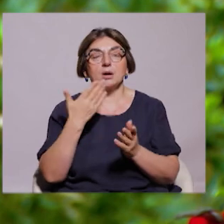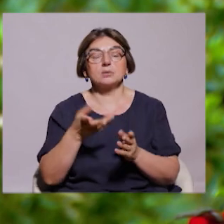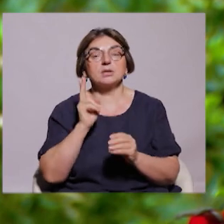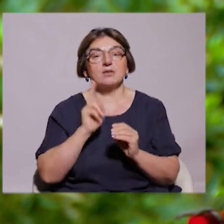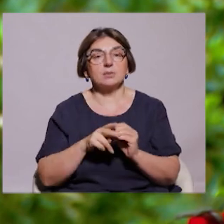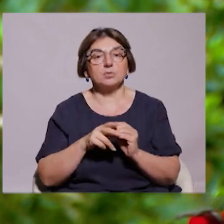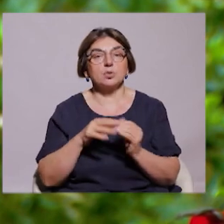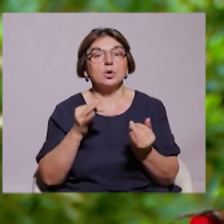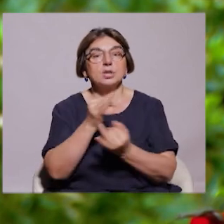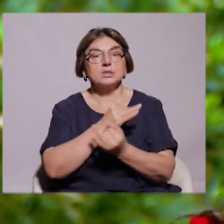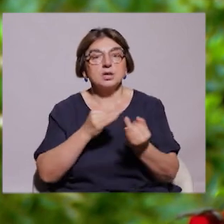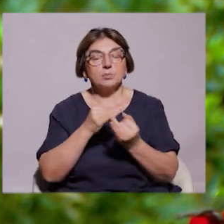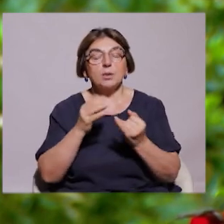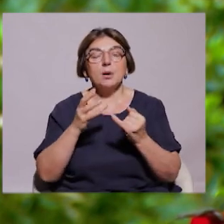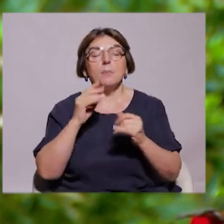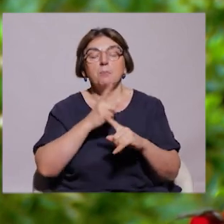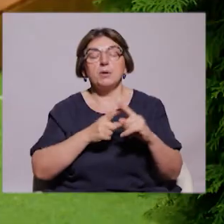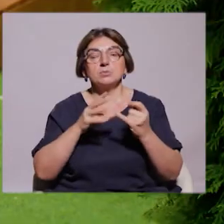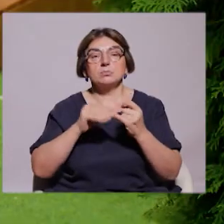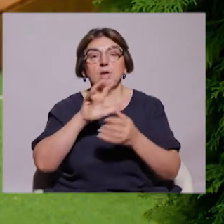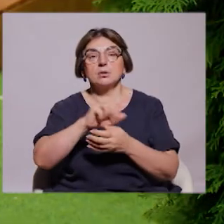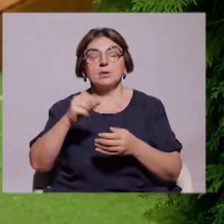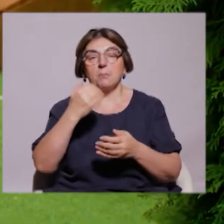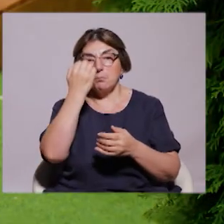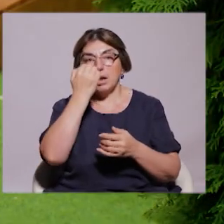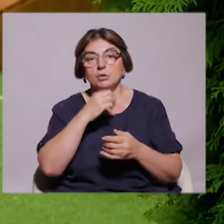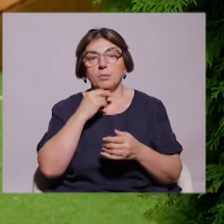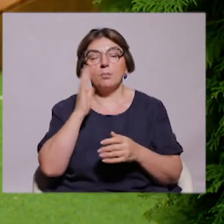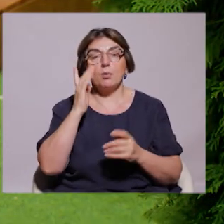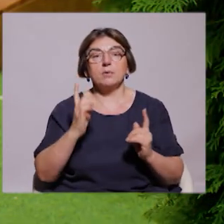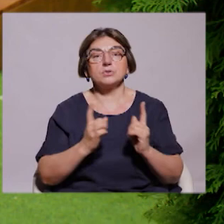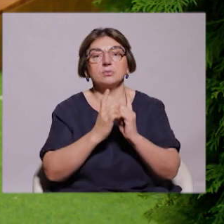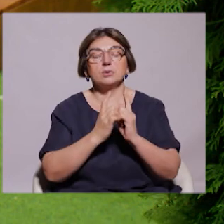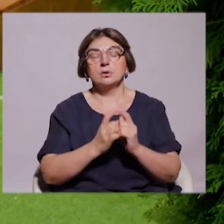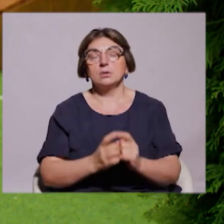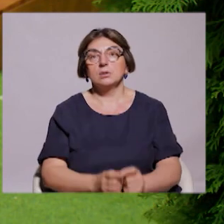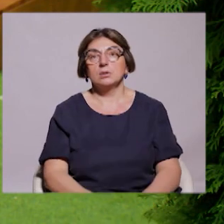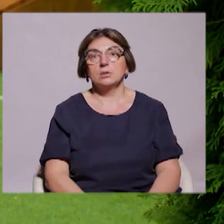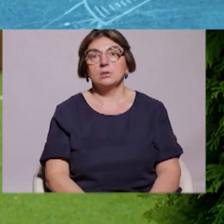დავამთავრო საუბარი ბერძნულ კოლონიზაციაზე. მადლობას მოგახსენებთ ყურადღებისათვის. მომავალ შეხვედრამდე.